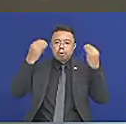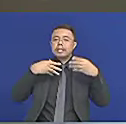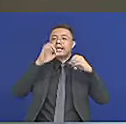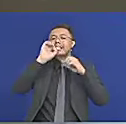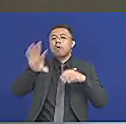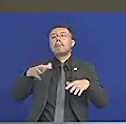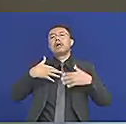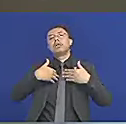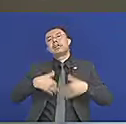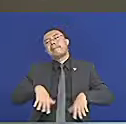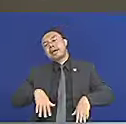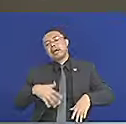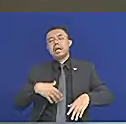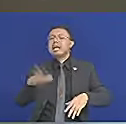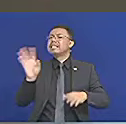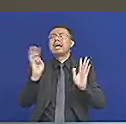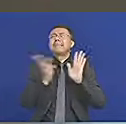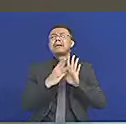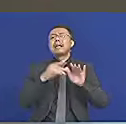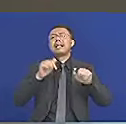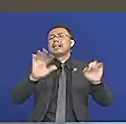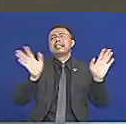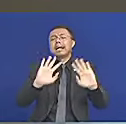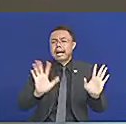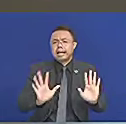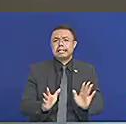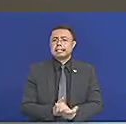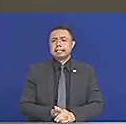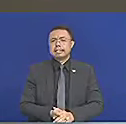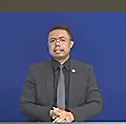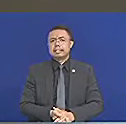jawabnya. Jangan persoalkan begitu.